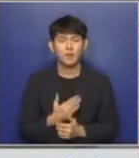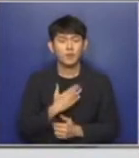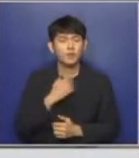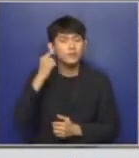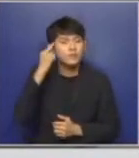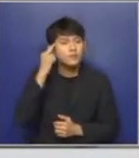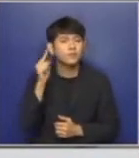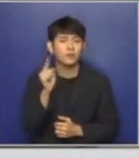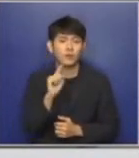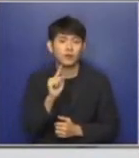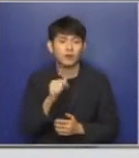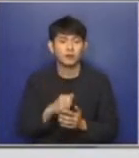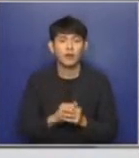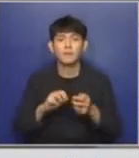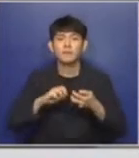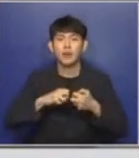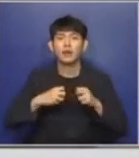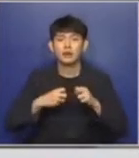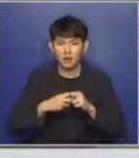า